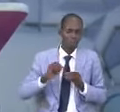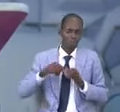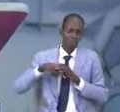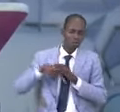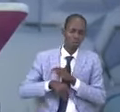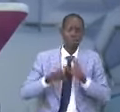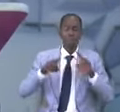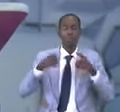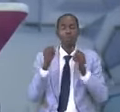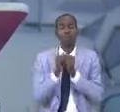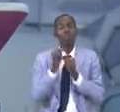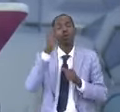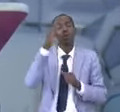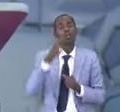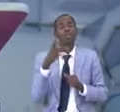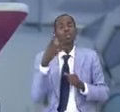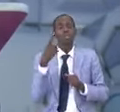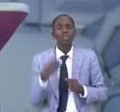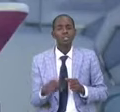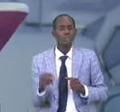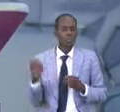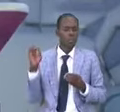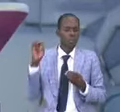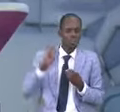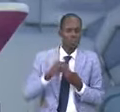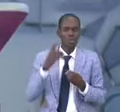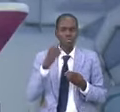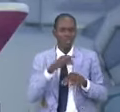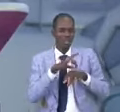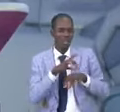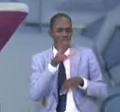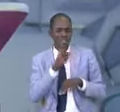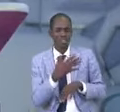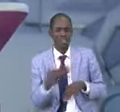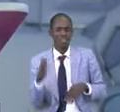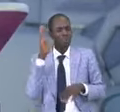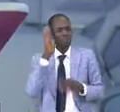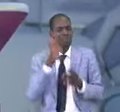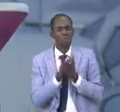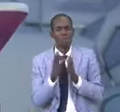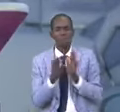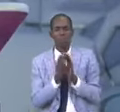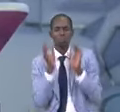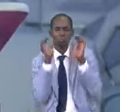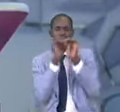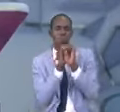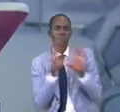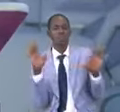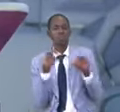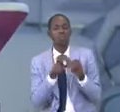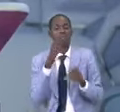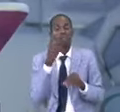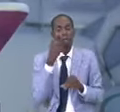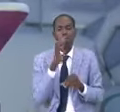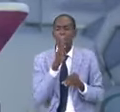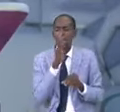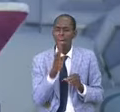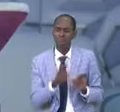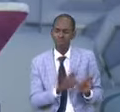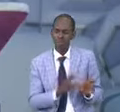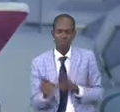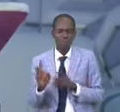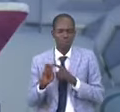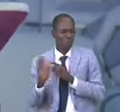plus profond avec Dieu plus les choses de la terre perdront de valeur à tes yeux soit prêt à tout abandonner pour